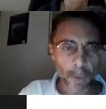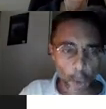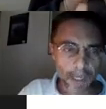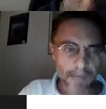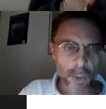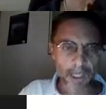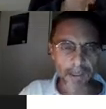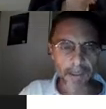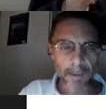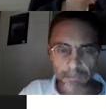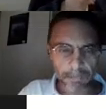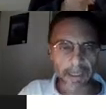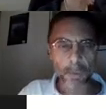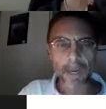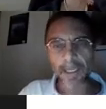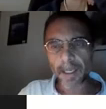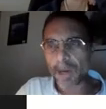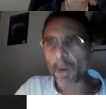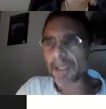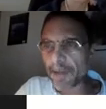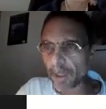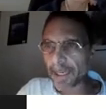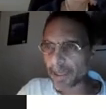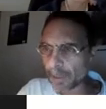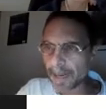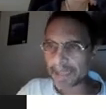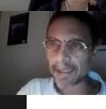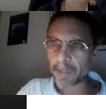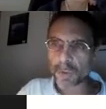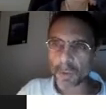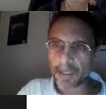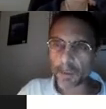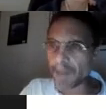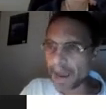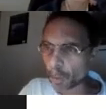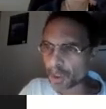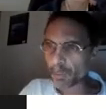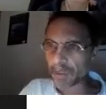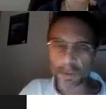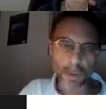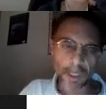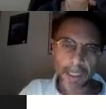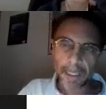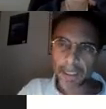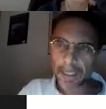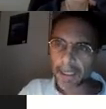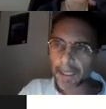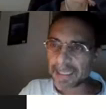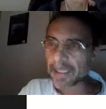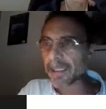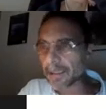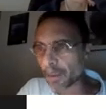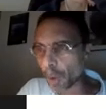coloro che invece hanno una consapevole ed equilibrata percezione del rischio rimangono circa un terzo e